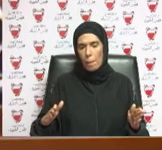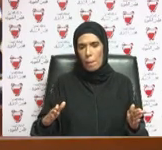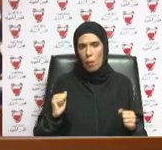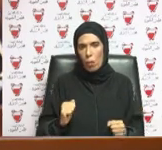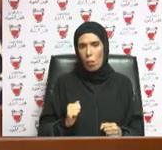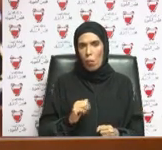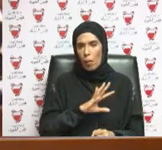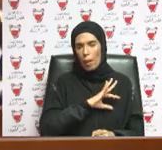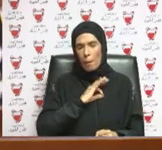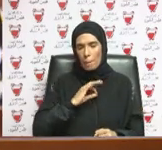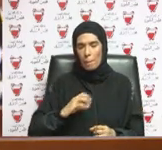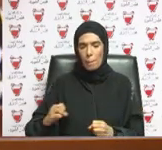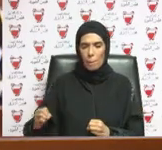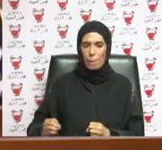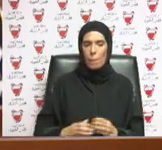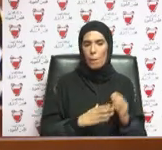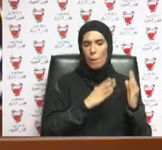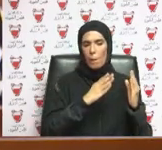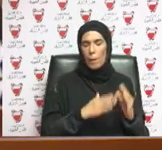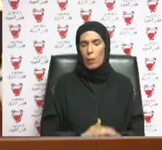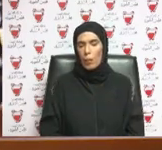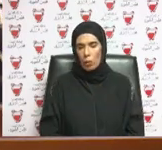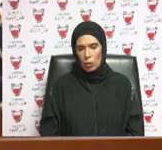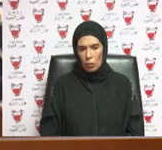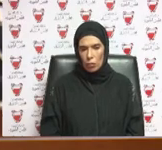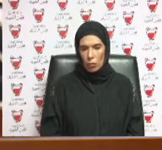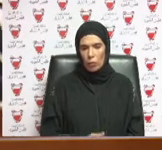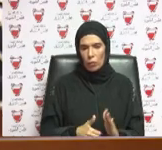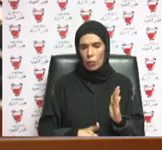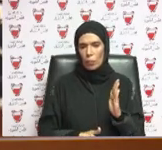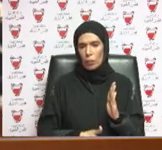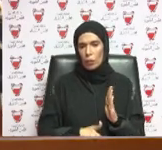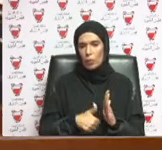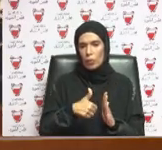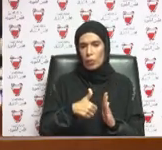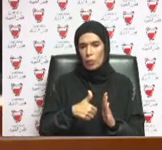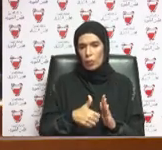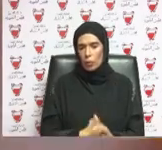وأن يسكنه فسيح جناته، وأن يوفق سيدي صاحب